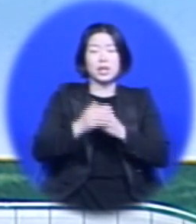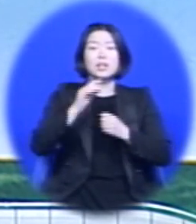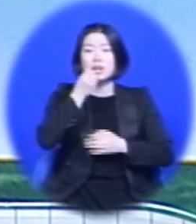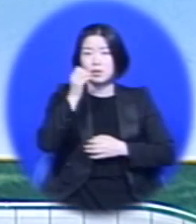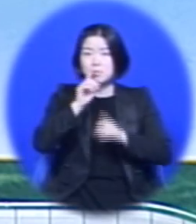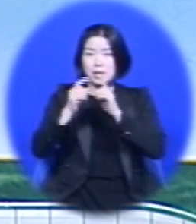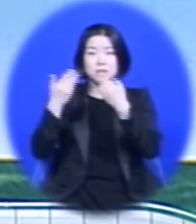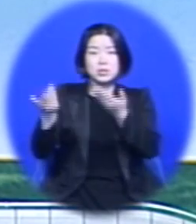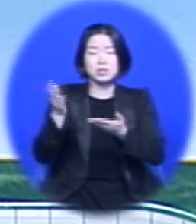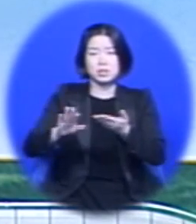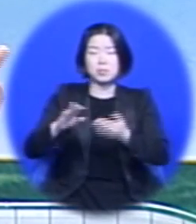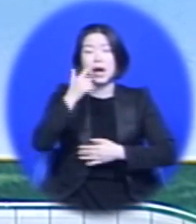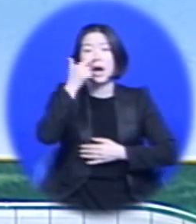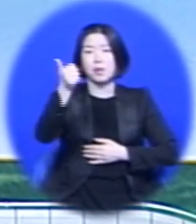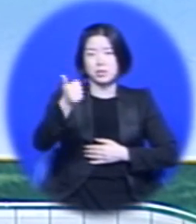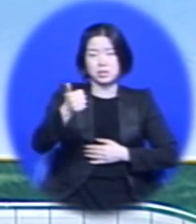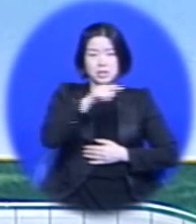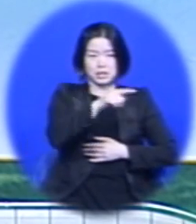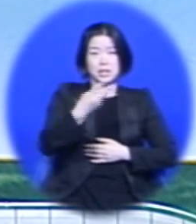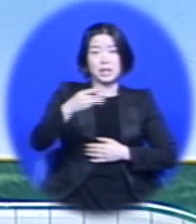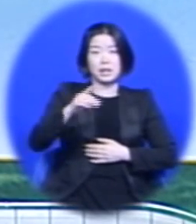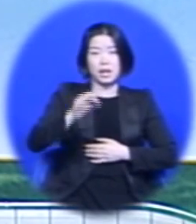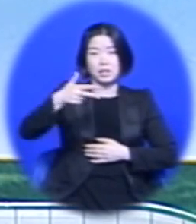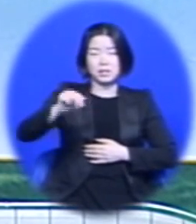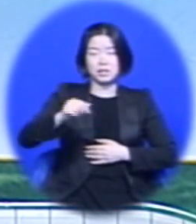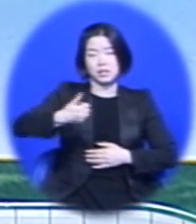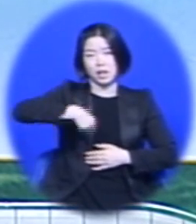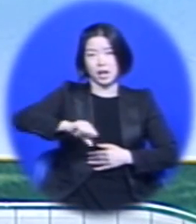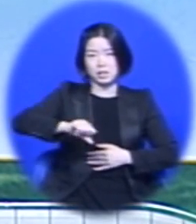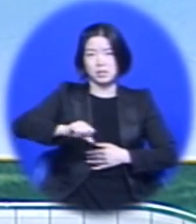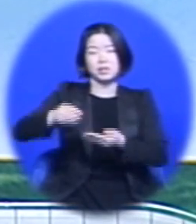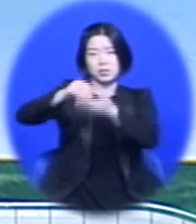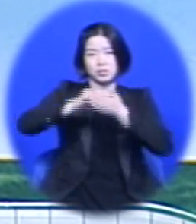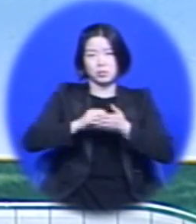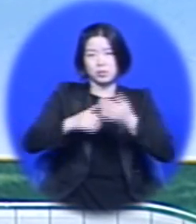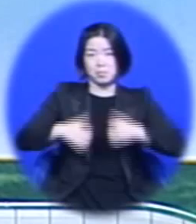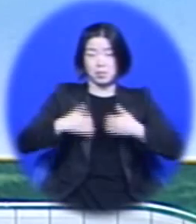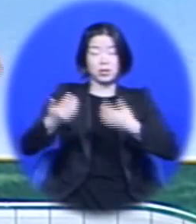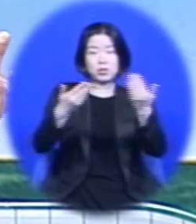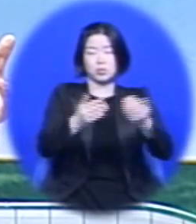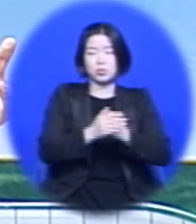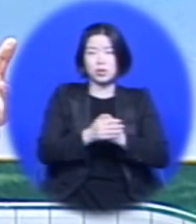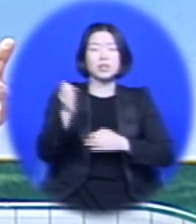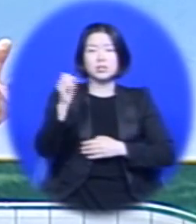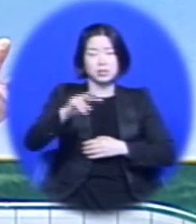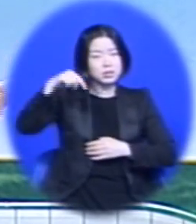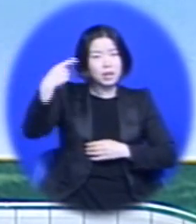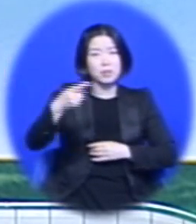그랬지만 아버지는 탕자를 아들로 받았습니다. 그리고 탕자의 삶은 완전히 새로워진